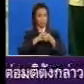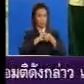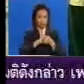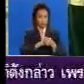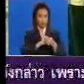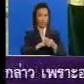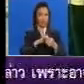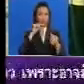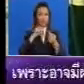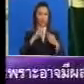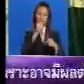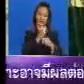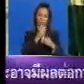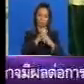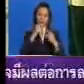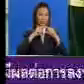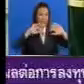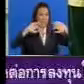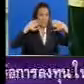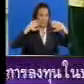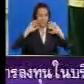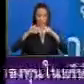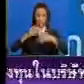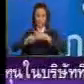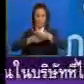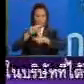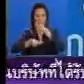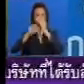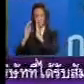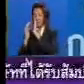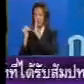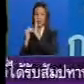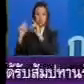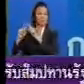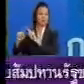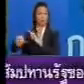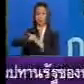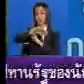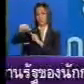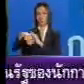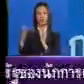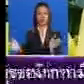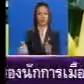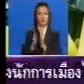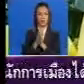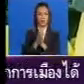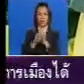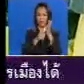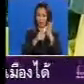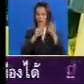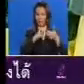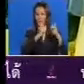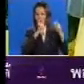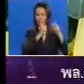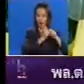นในหมู่ข้าราชการพ่อค้านักธุรกิจและประชาชนทั่วไปได้อีกทั้งยังช่วยขจัดช่องว่างและเส้นขนาน